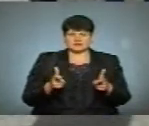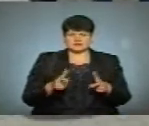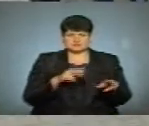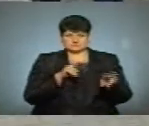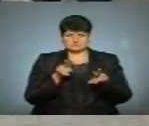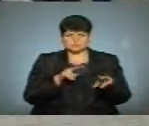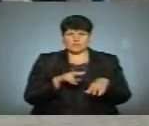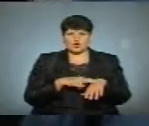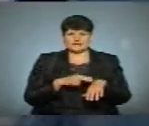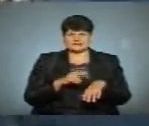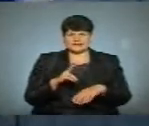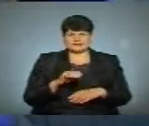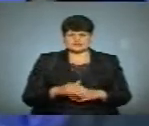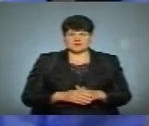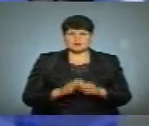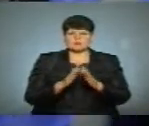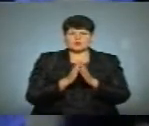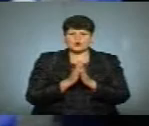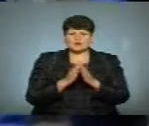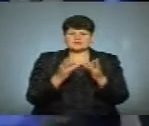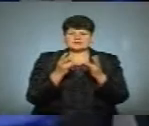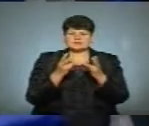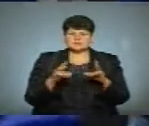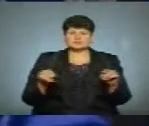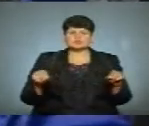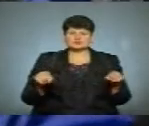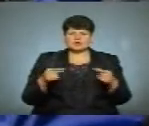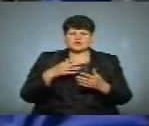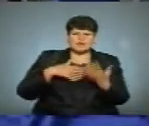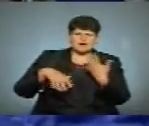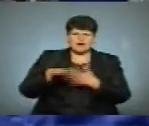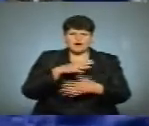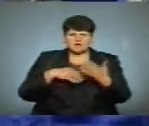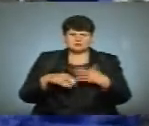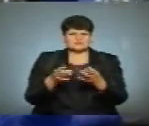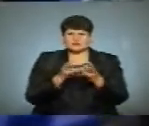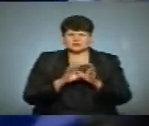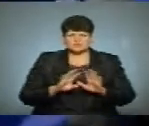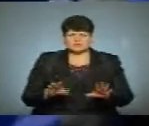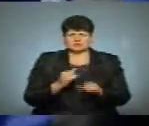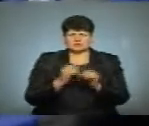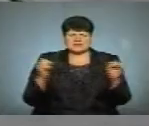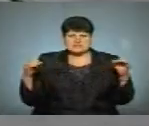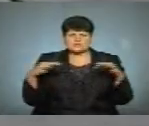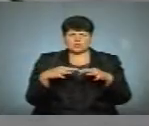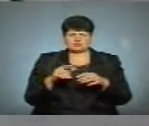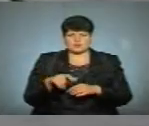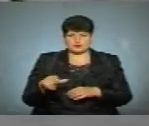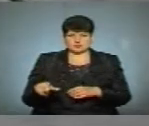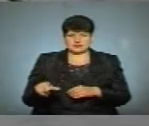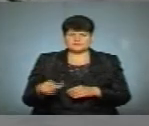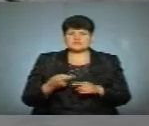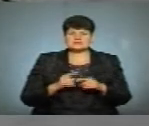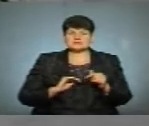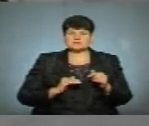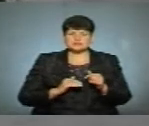поліцейські. Прохання, будь ласка, не потрібно створювати хаос, не потрібно робити скупчення людей. Це